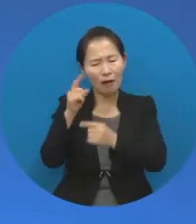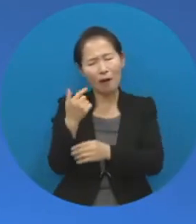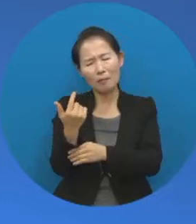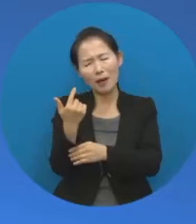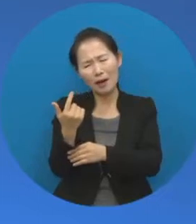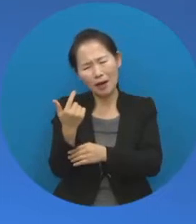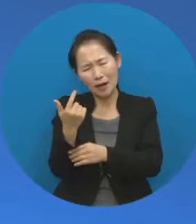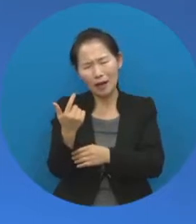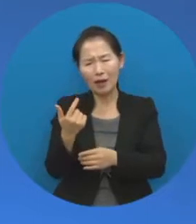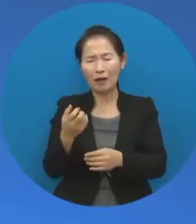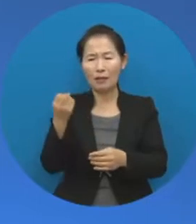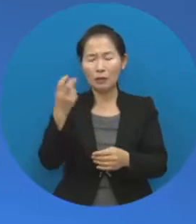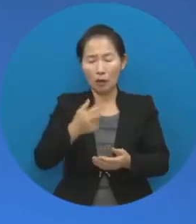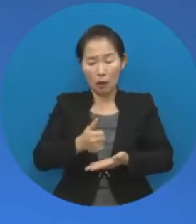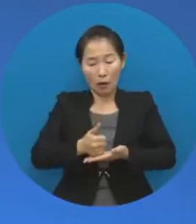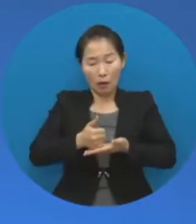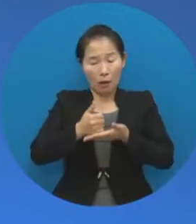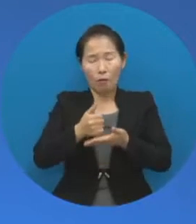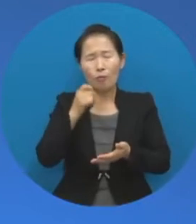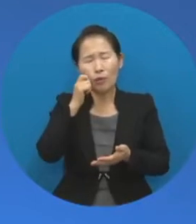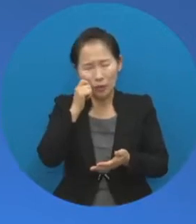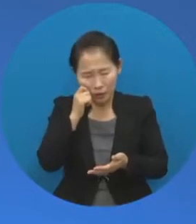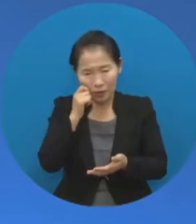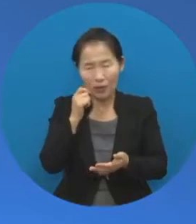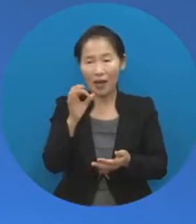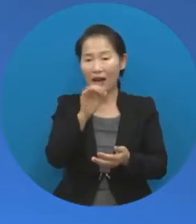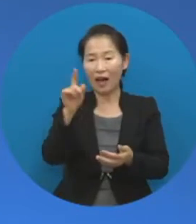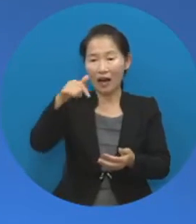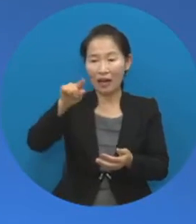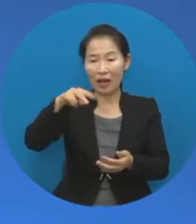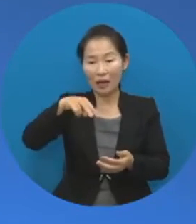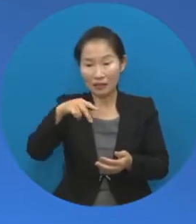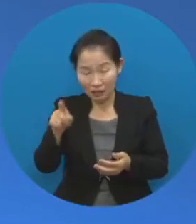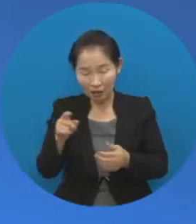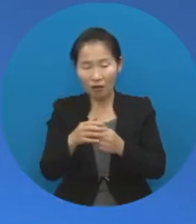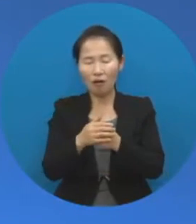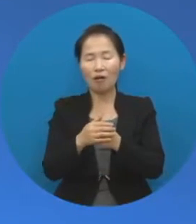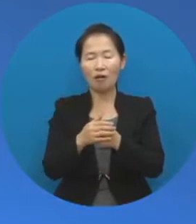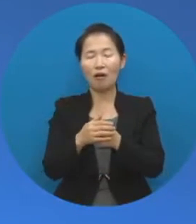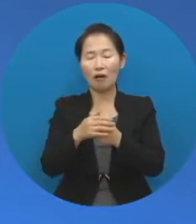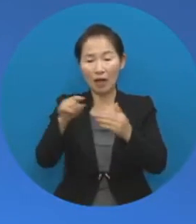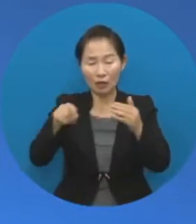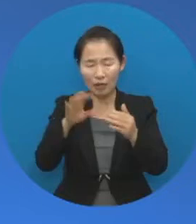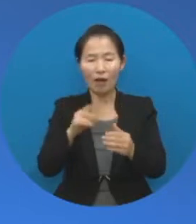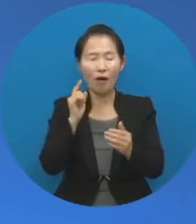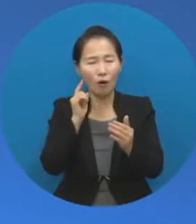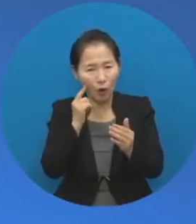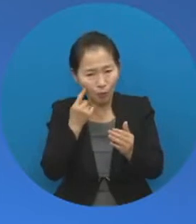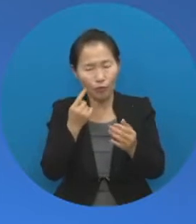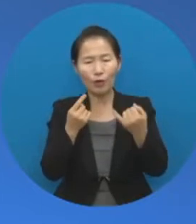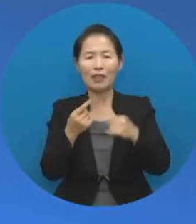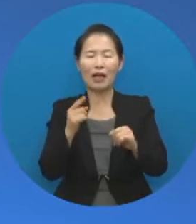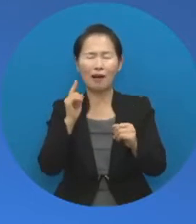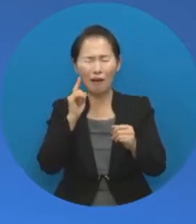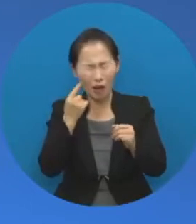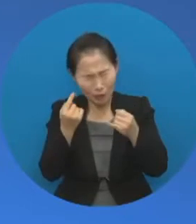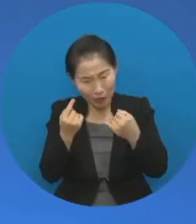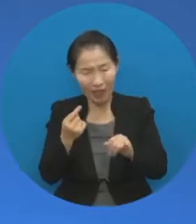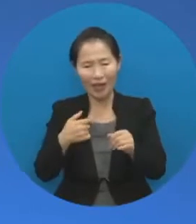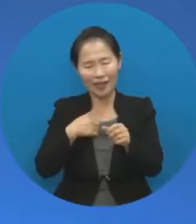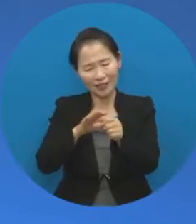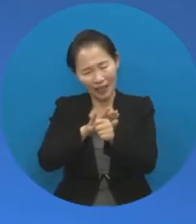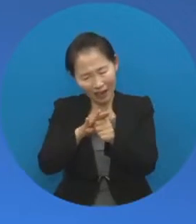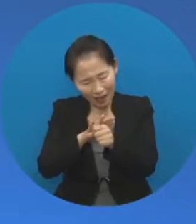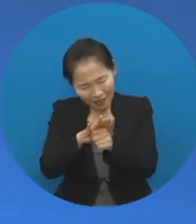위해서 아가서의 어여쁘고 어여쁜 내 딸아 사랑한다. 어여쁘다는 말씀을 정말 많이 해주셨어요. 그래서 제 자존감이 막